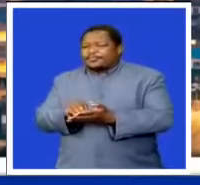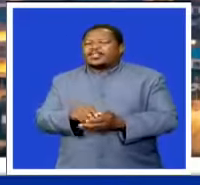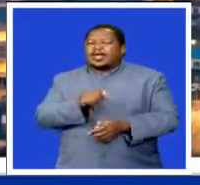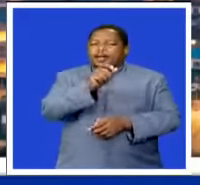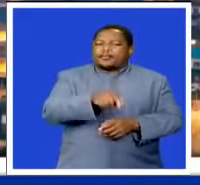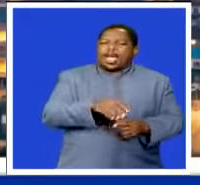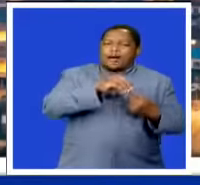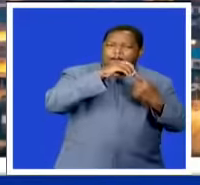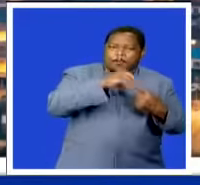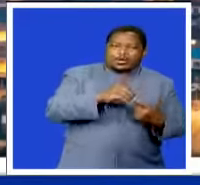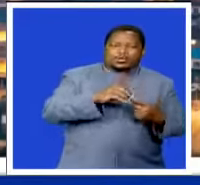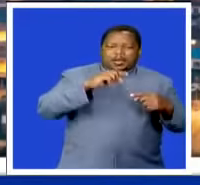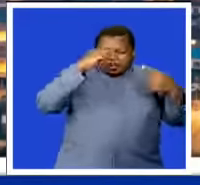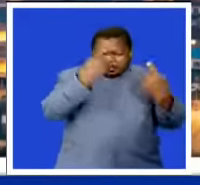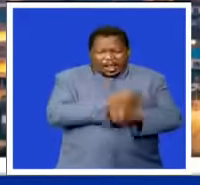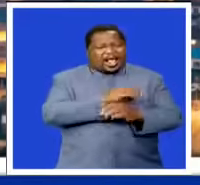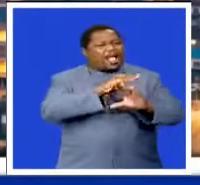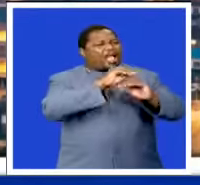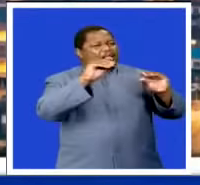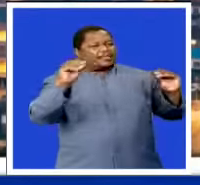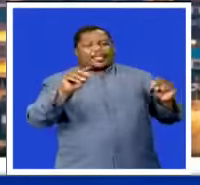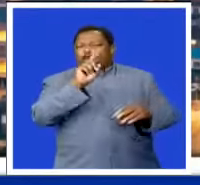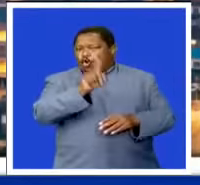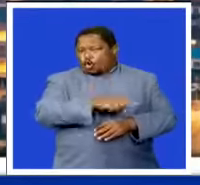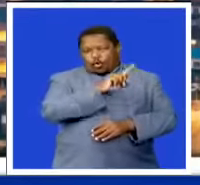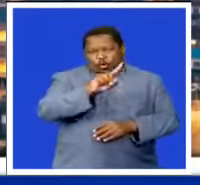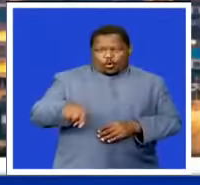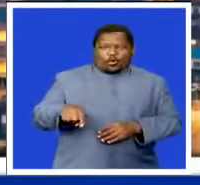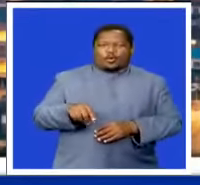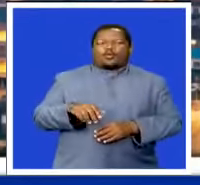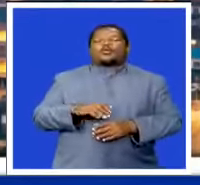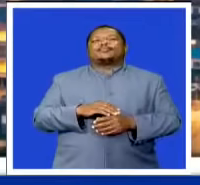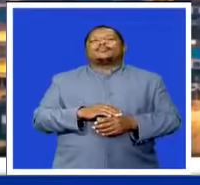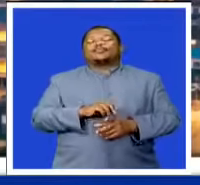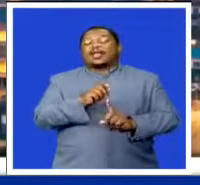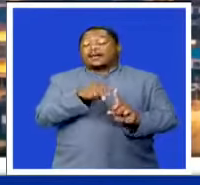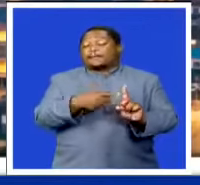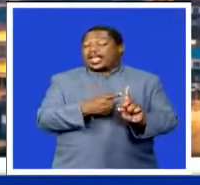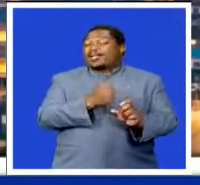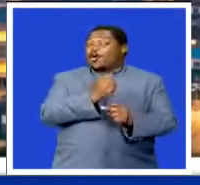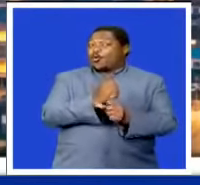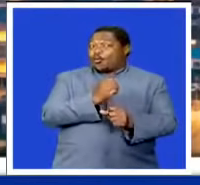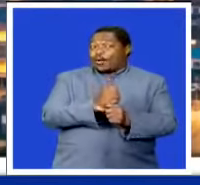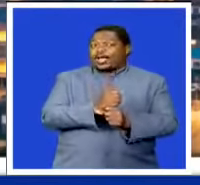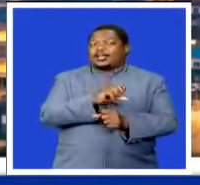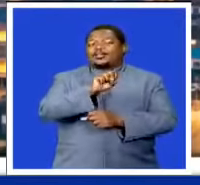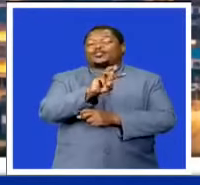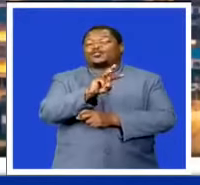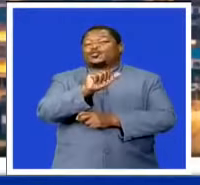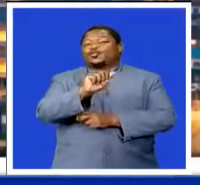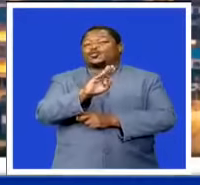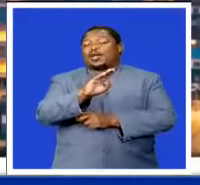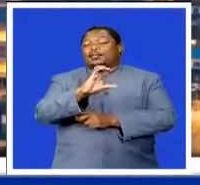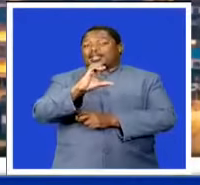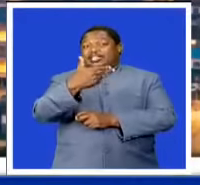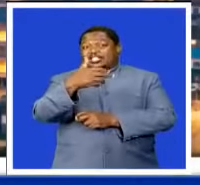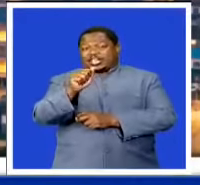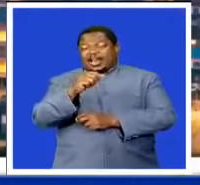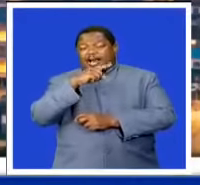kuvetwe ngumphansi wenhlangano lebuke tenhlalakahle yetisebenti Thobile Dlamini nakachaza ngemalungelo